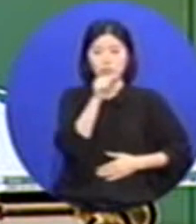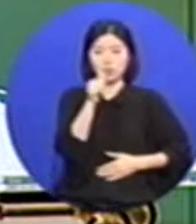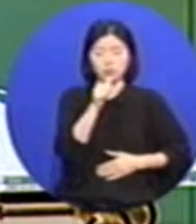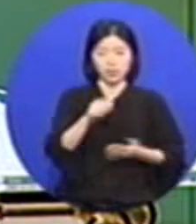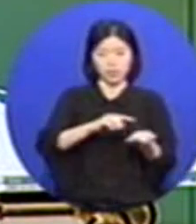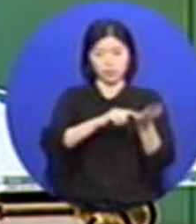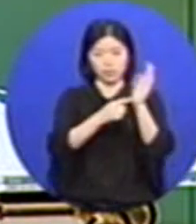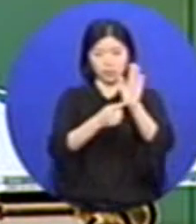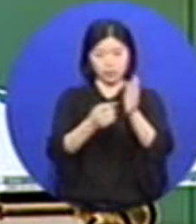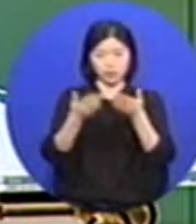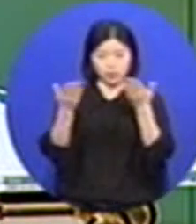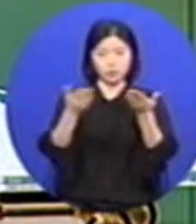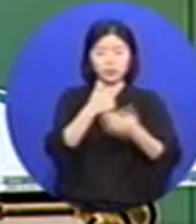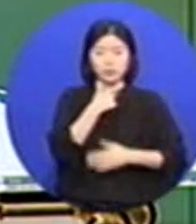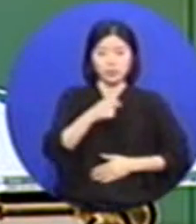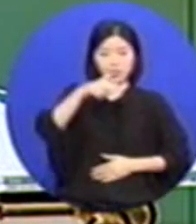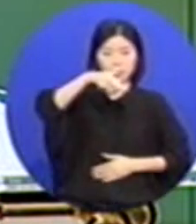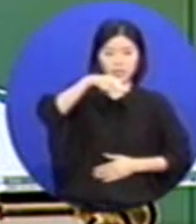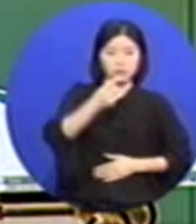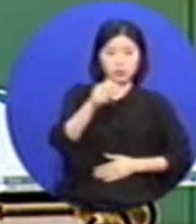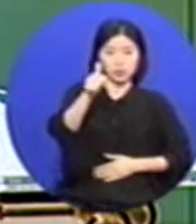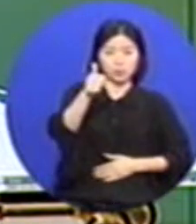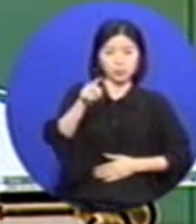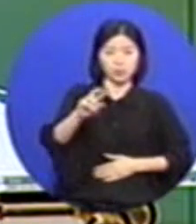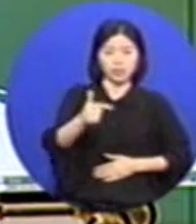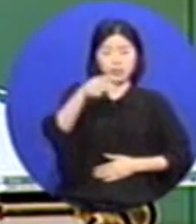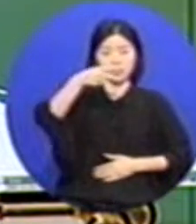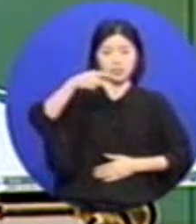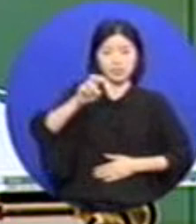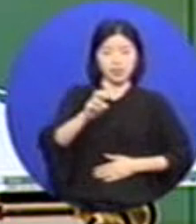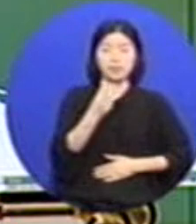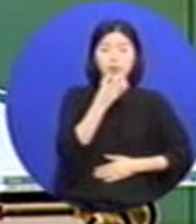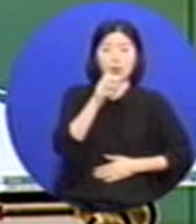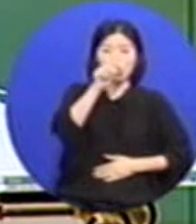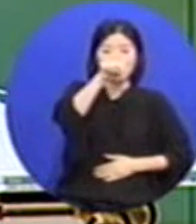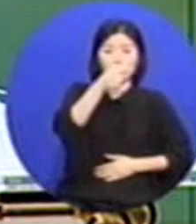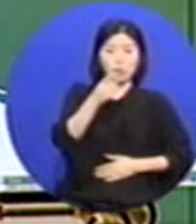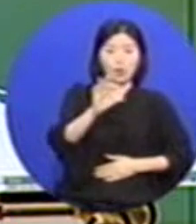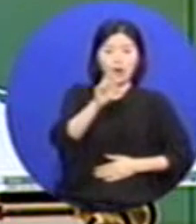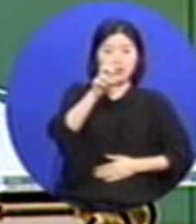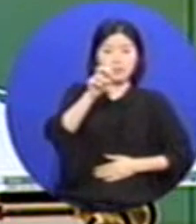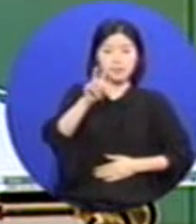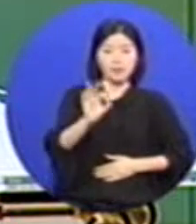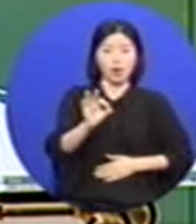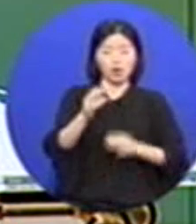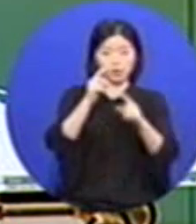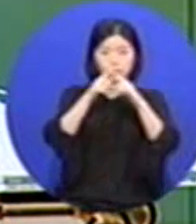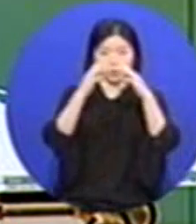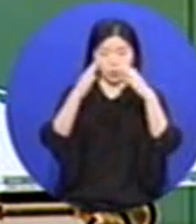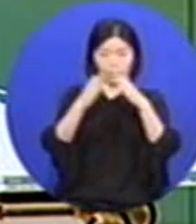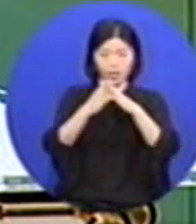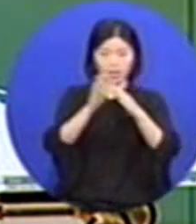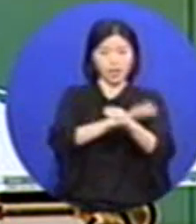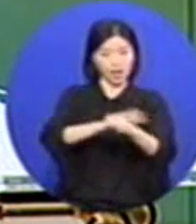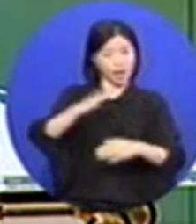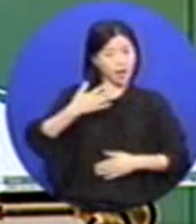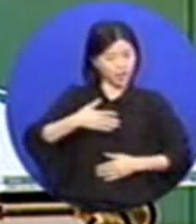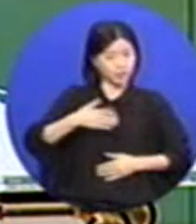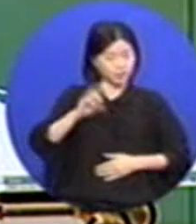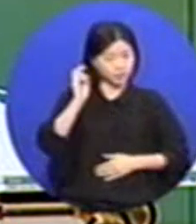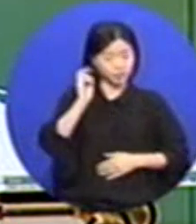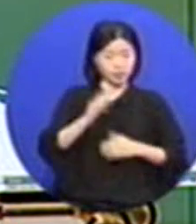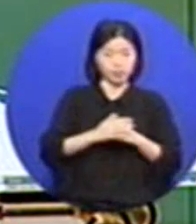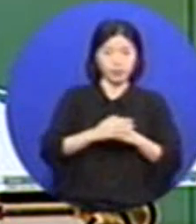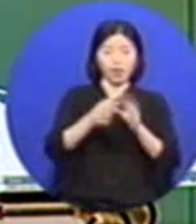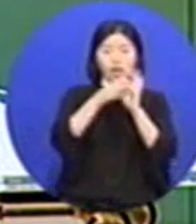아 조현삼 목사님 광영 교회에 아마 아시는 분들도 많으실 겁니다 아 관계